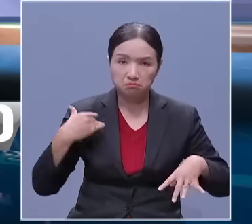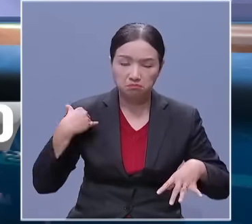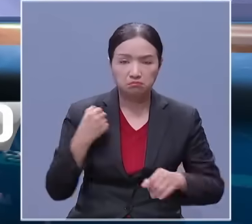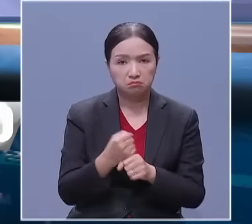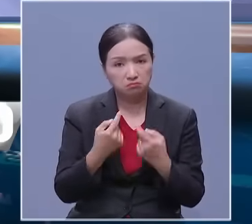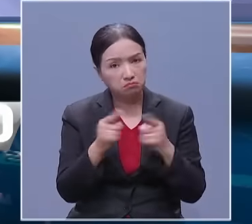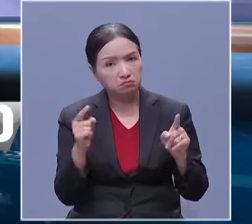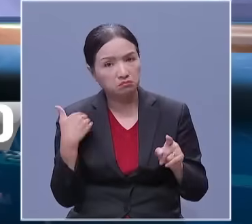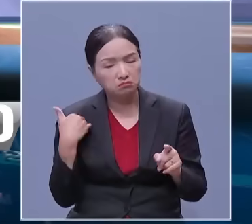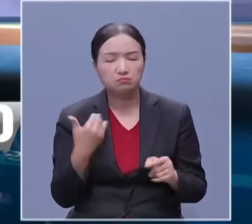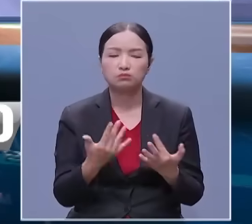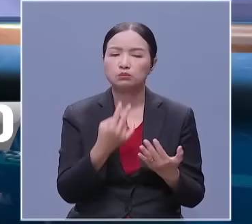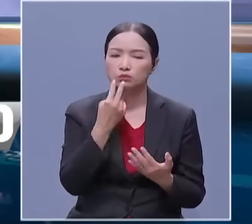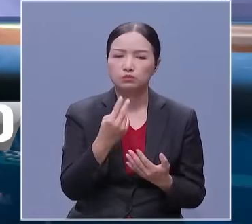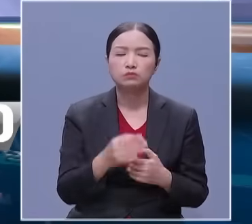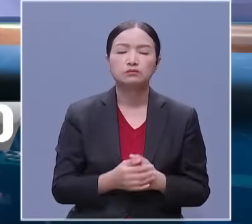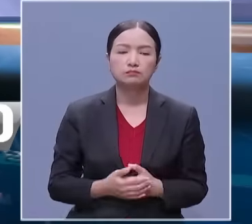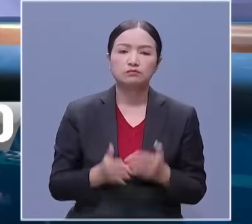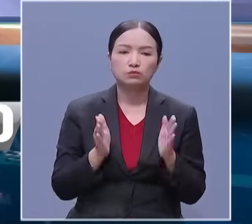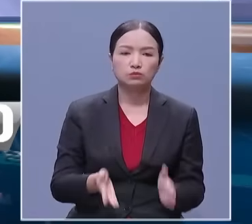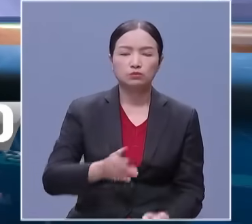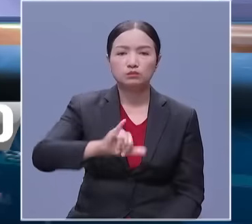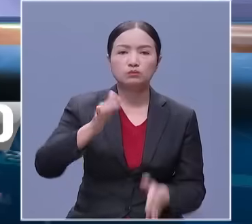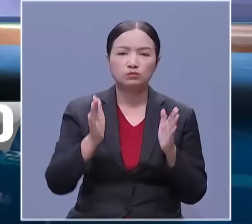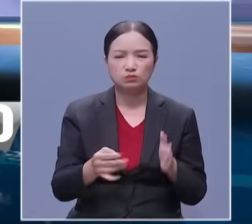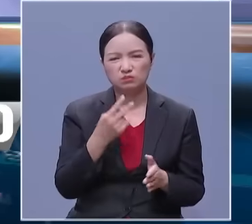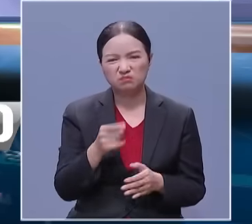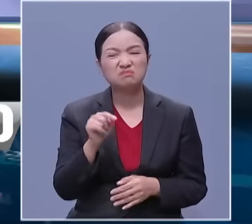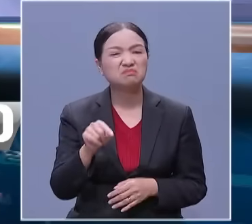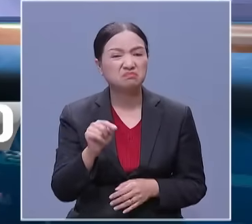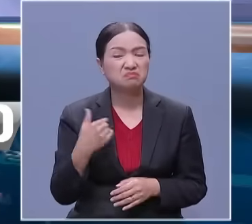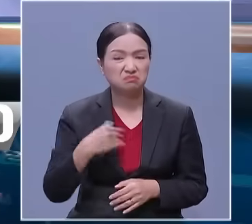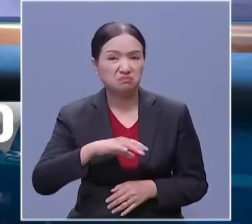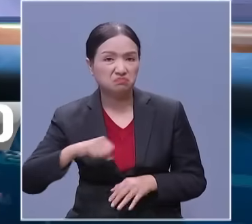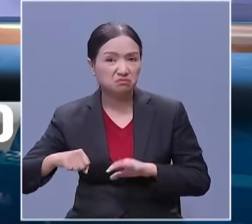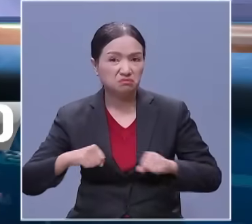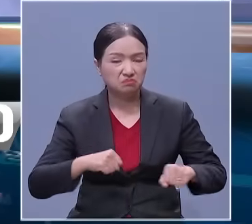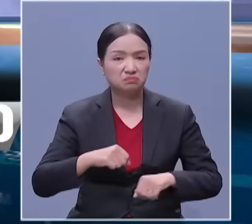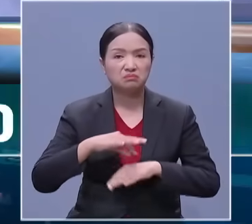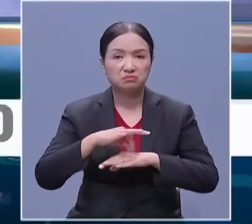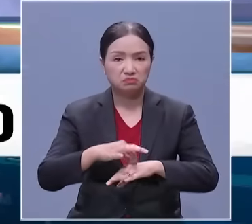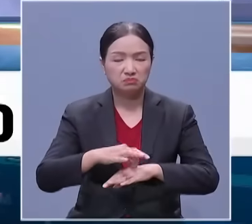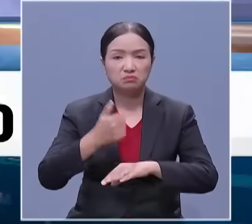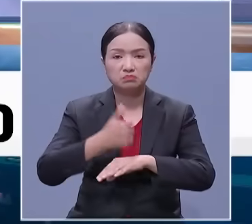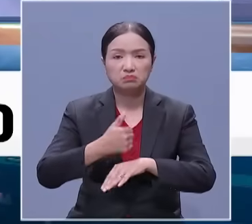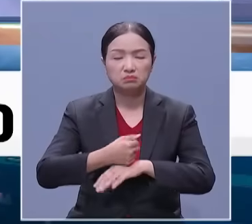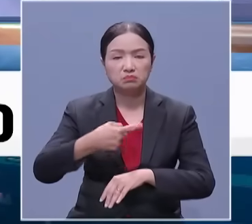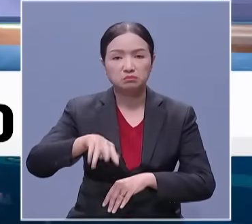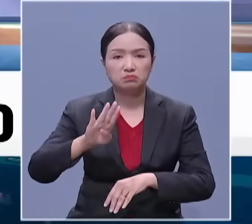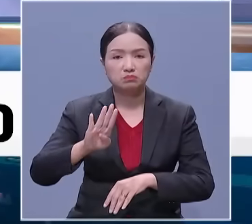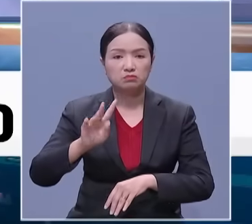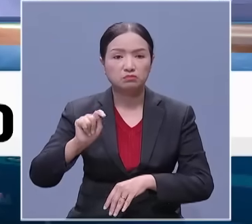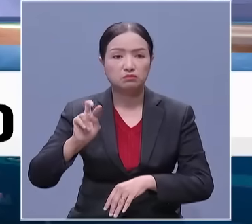ปล่าในสำนักงานตำรวจแห่งชาติรวมถึงบางคนที่มองไปเลยว่านี่คือส่วนหนึ่งของศึกชิงเก้าอี้ผบ.ตร.